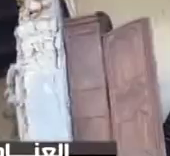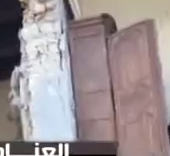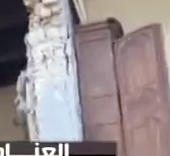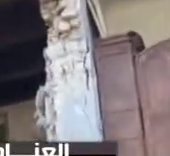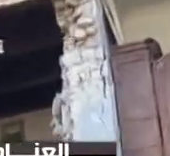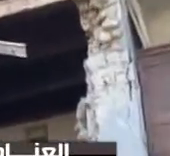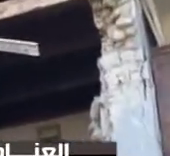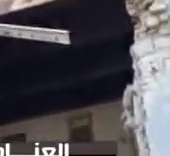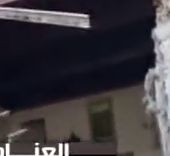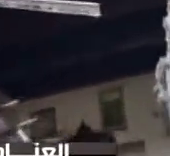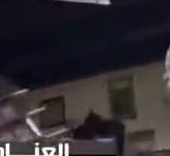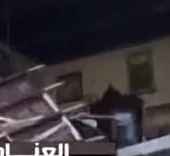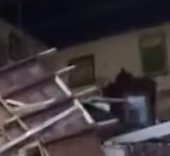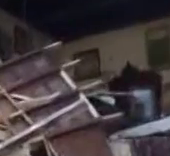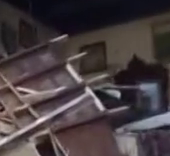عدد الضحايا.